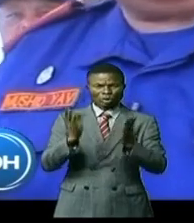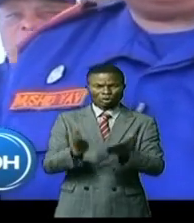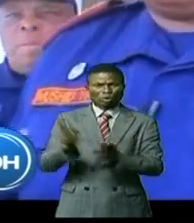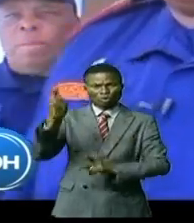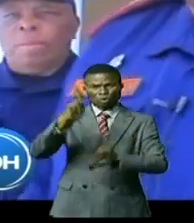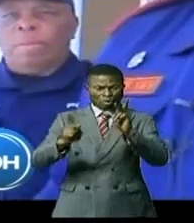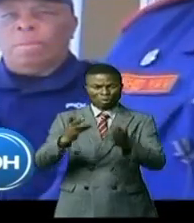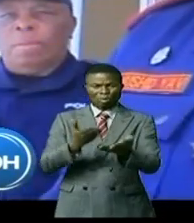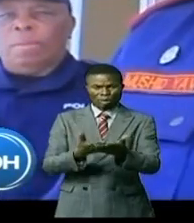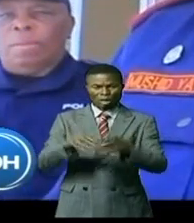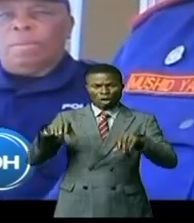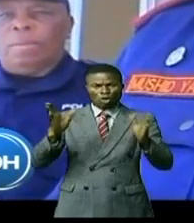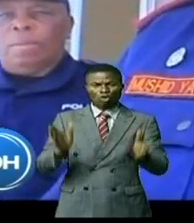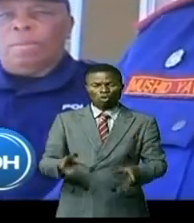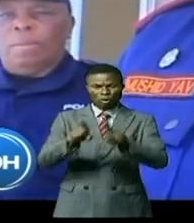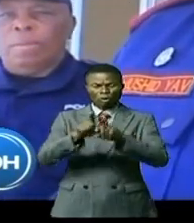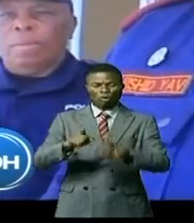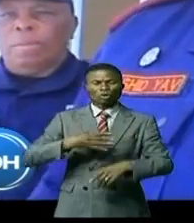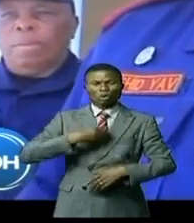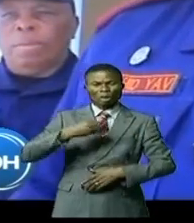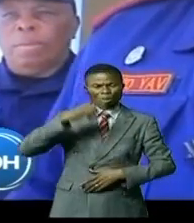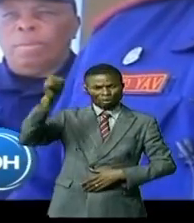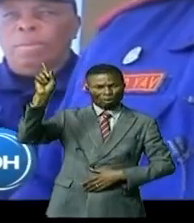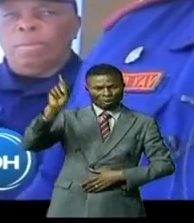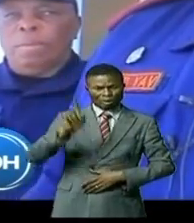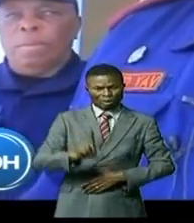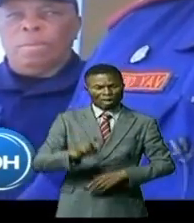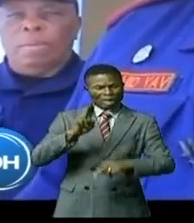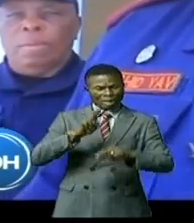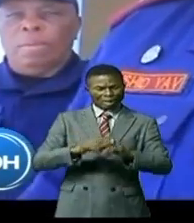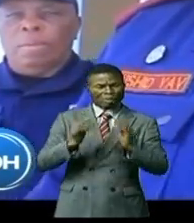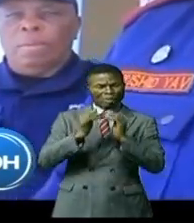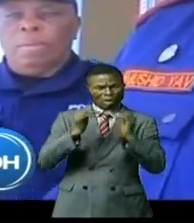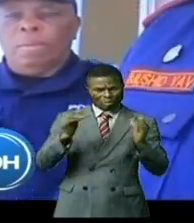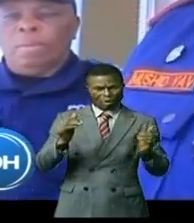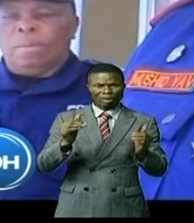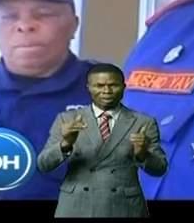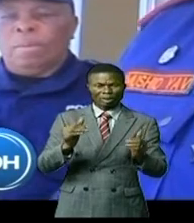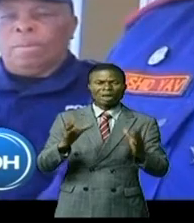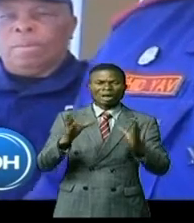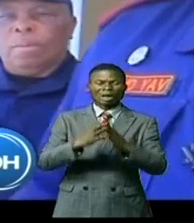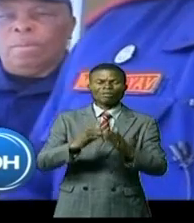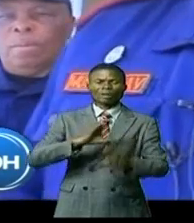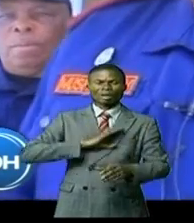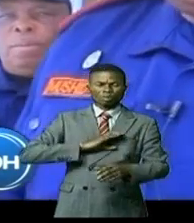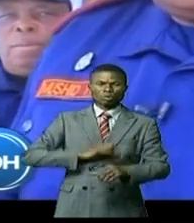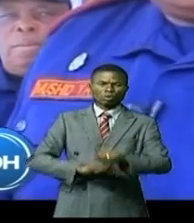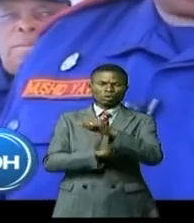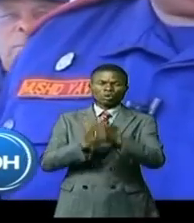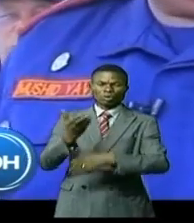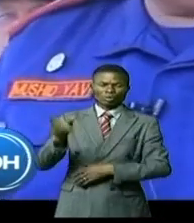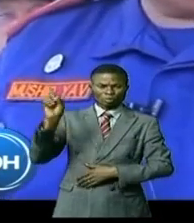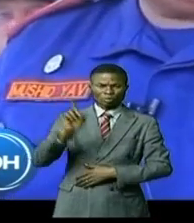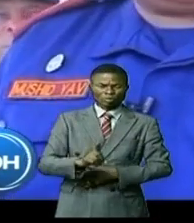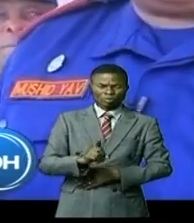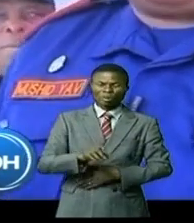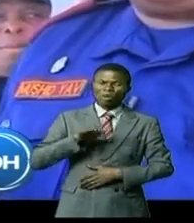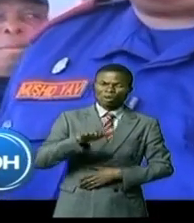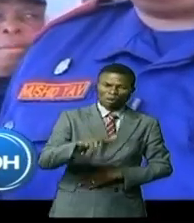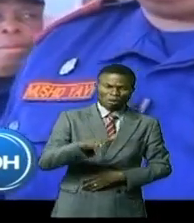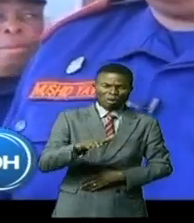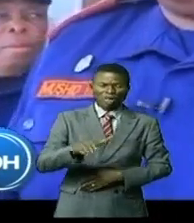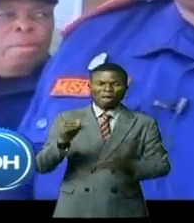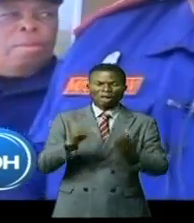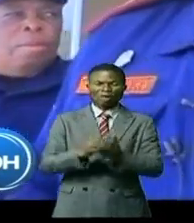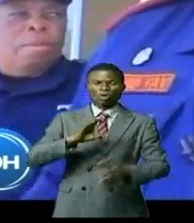citoyens-là, congolais ou expatriés, ils doivent se sentir sécurisés par la police. Je suis venu réveiller notre